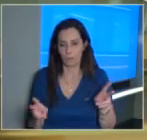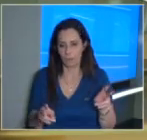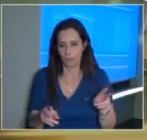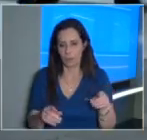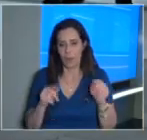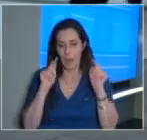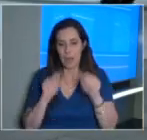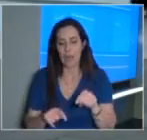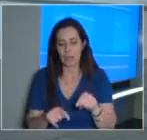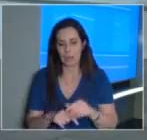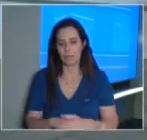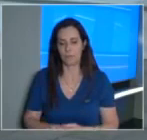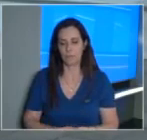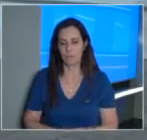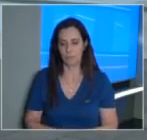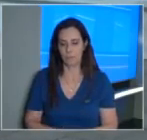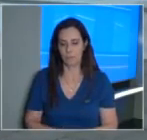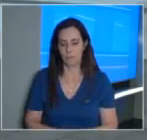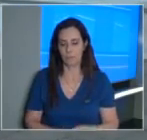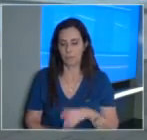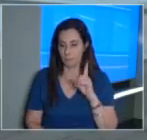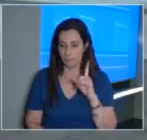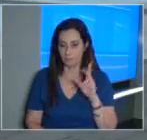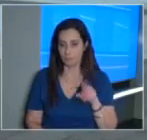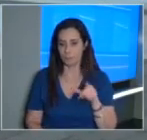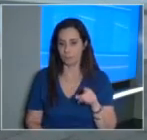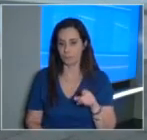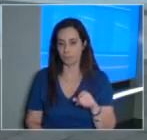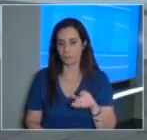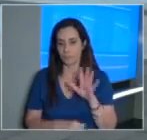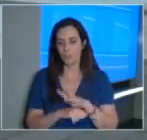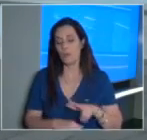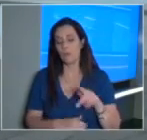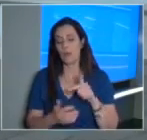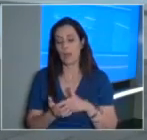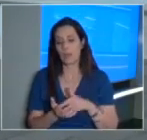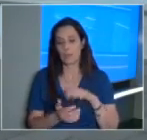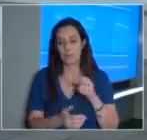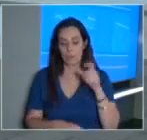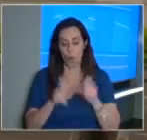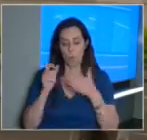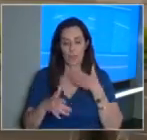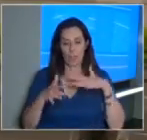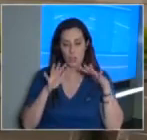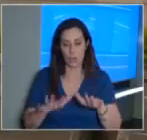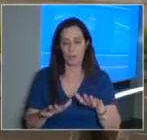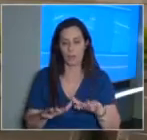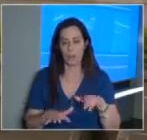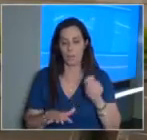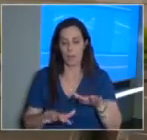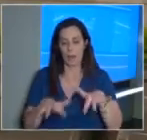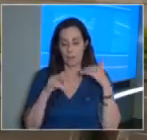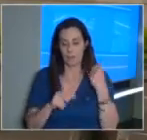לכוון או לתכלל מדיניות. אבל יש לו תעודה ציבורית, ולכן אם גורמים אנטישמיים